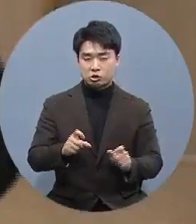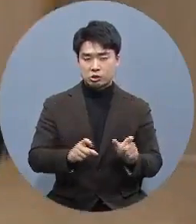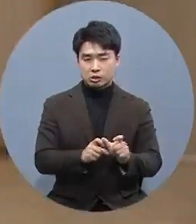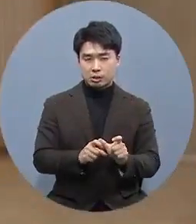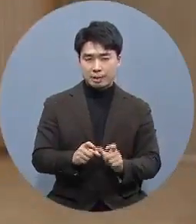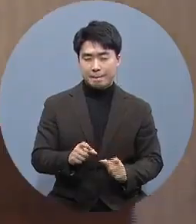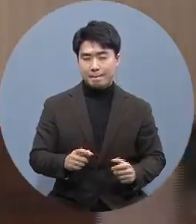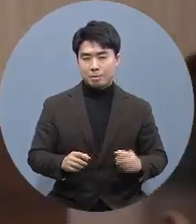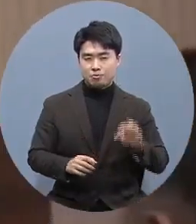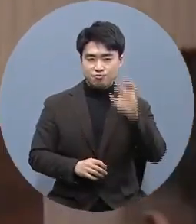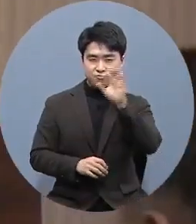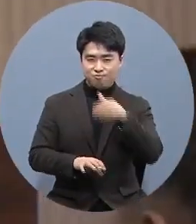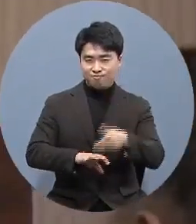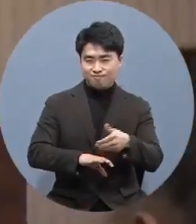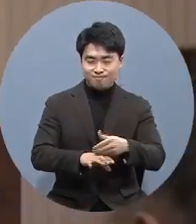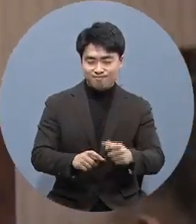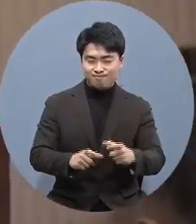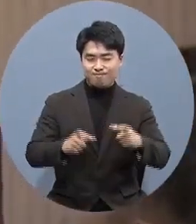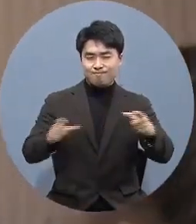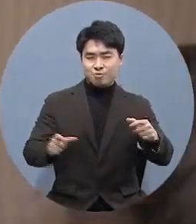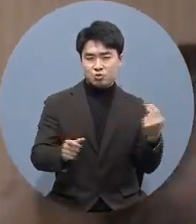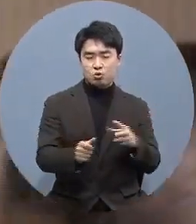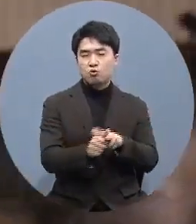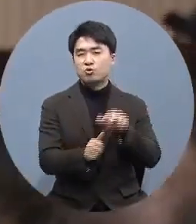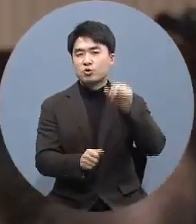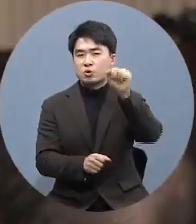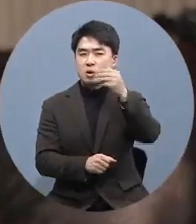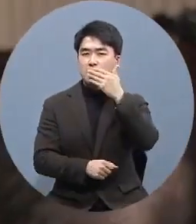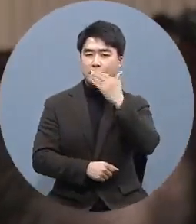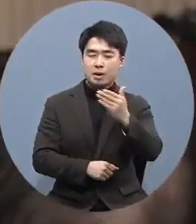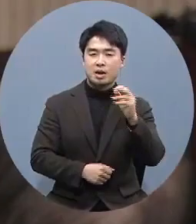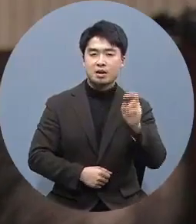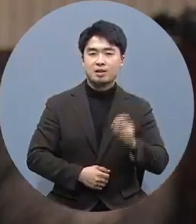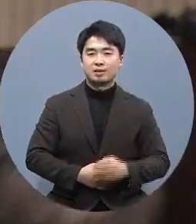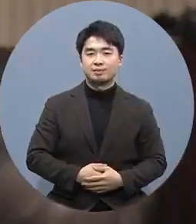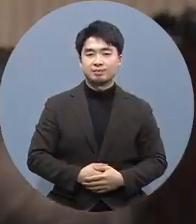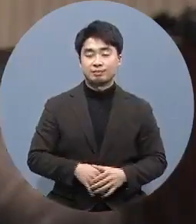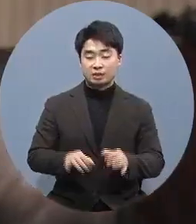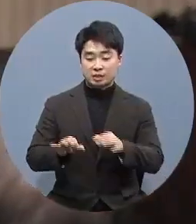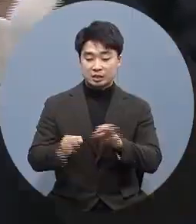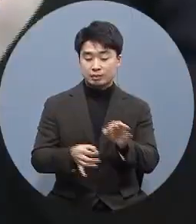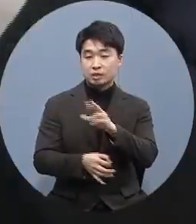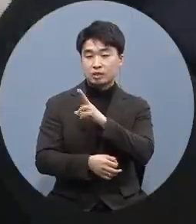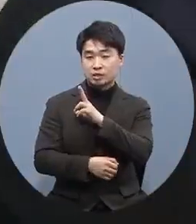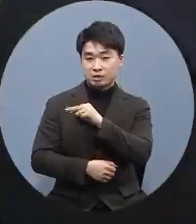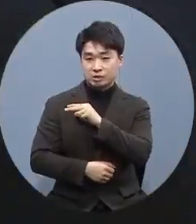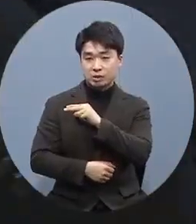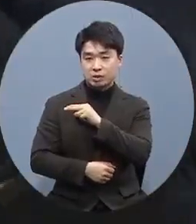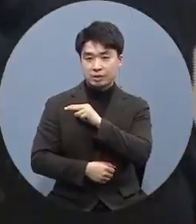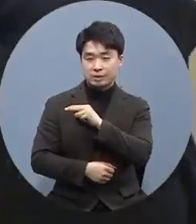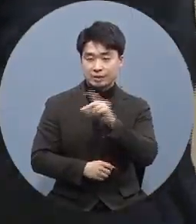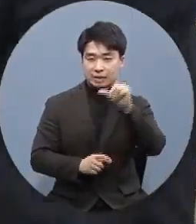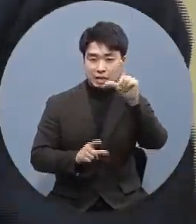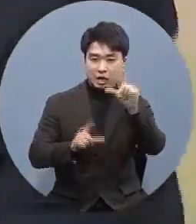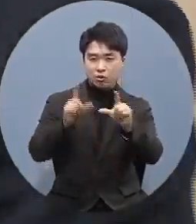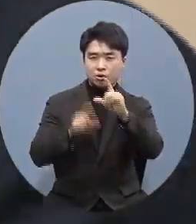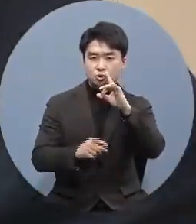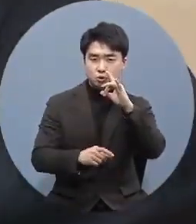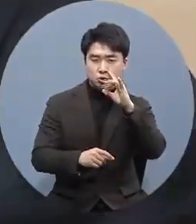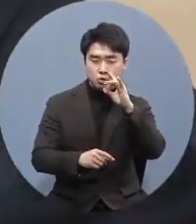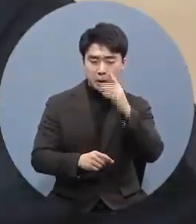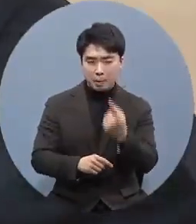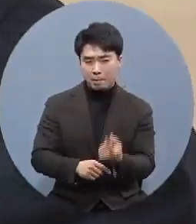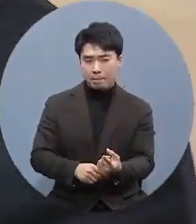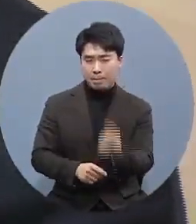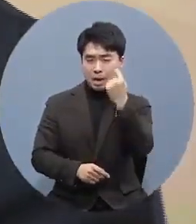공천 등 다양한 가능성이 제기될 수 있기 때문입니다 김기헌 의원의 거치에 대한 관심이 집중되면서 빠른